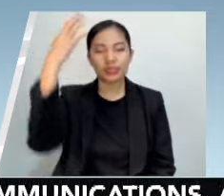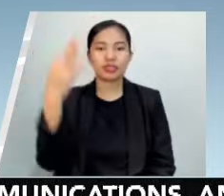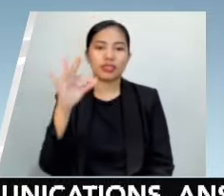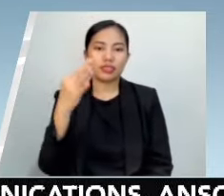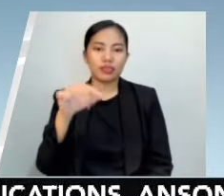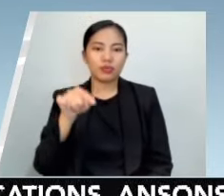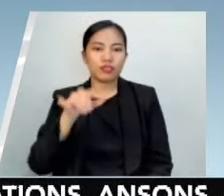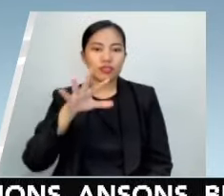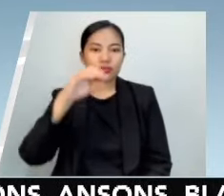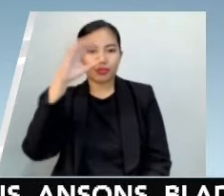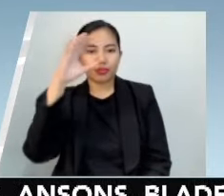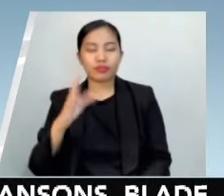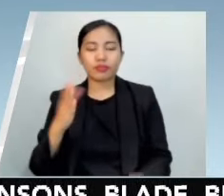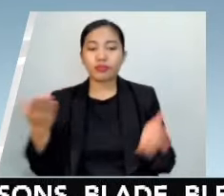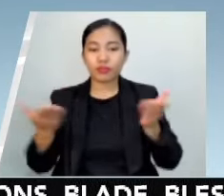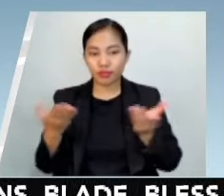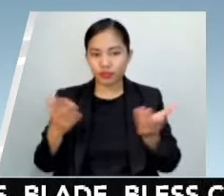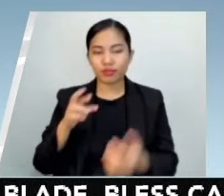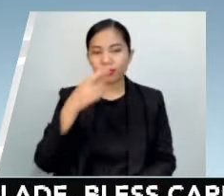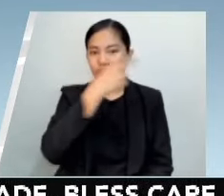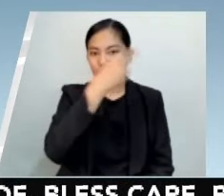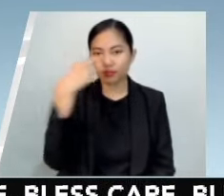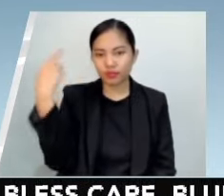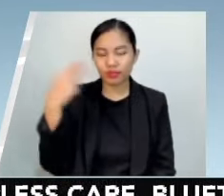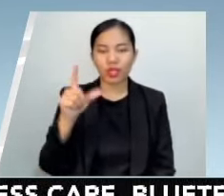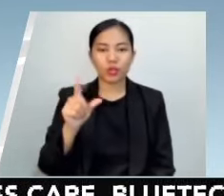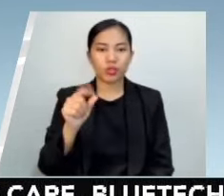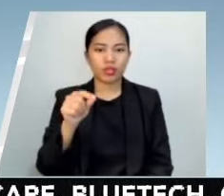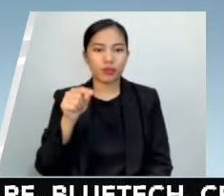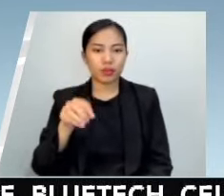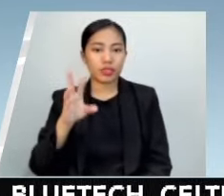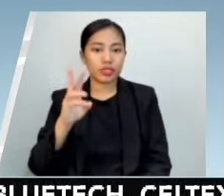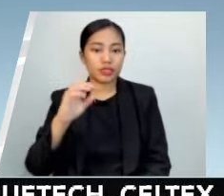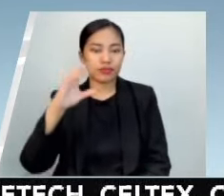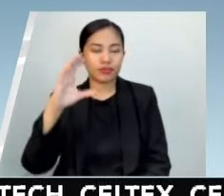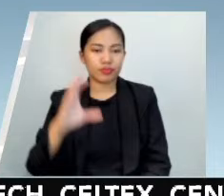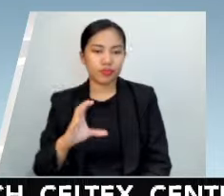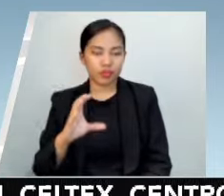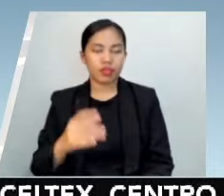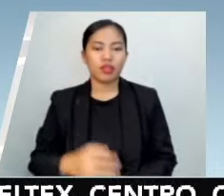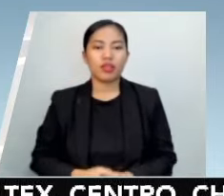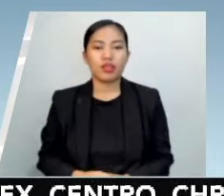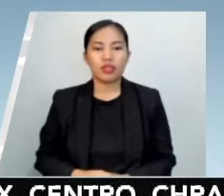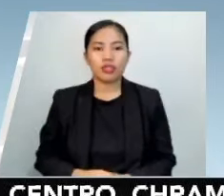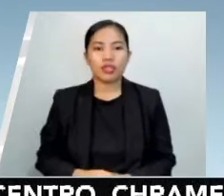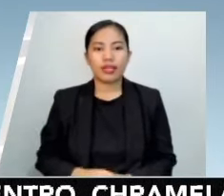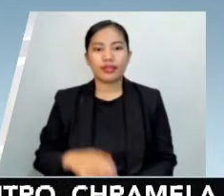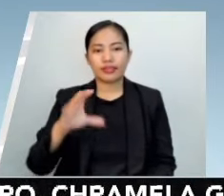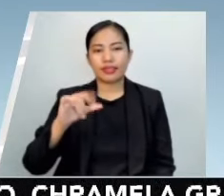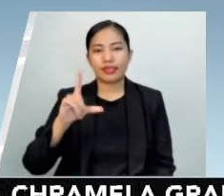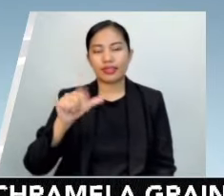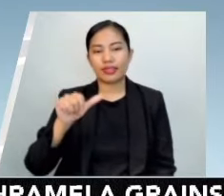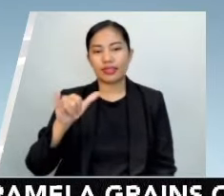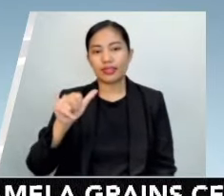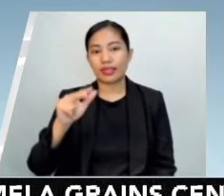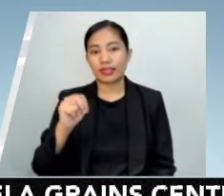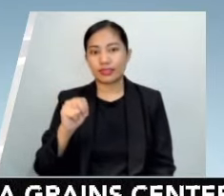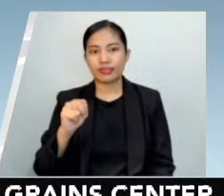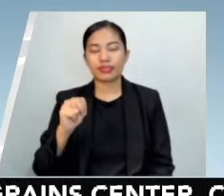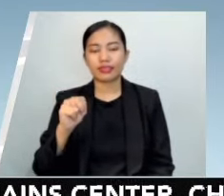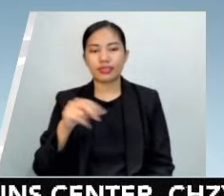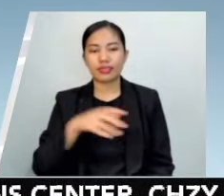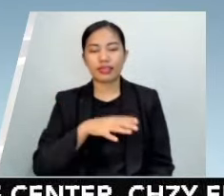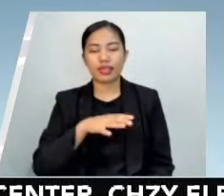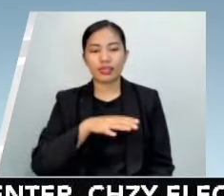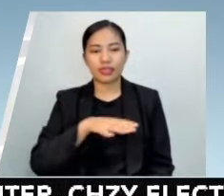Celsius sa Talay, Rizal, 20.6 degrees Celsius ang naitala namang minimum temperature sa Calayan, Cagayan, habang 25 degrees